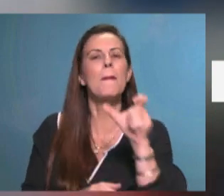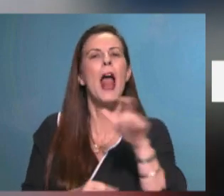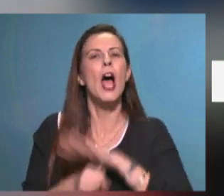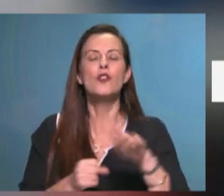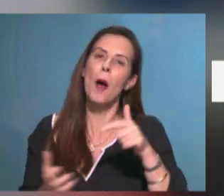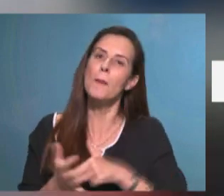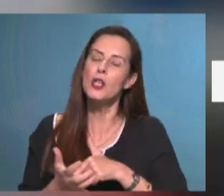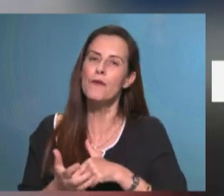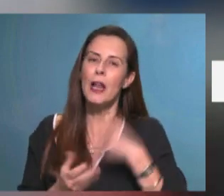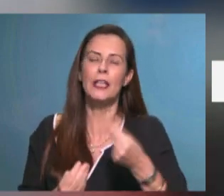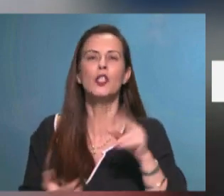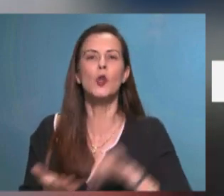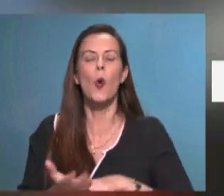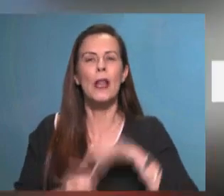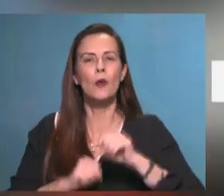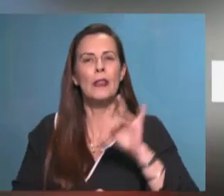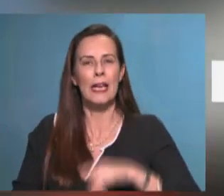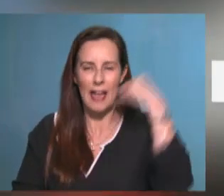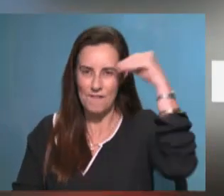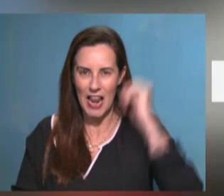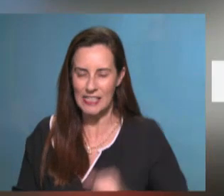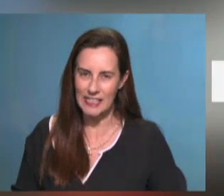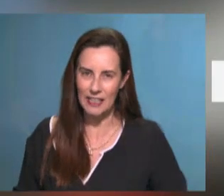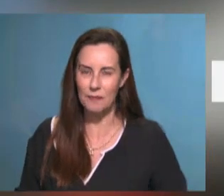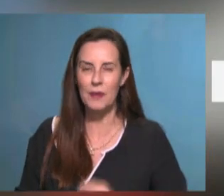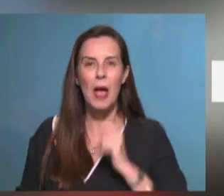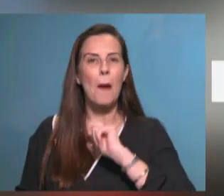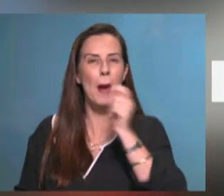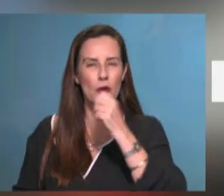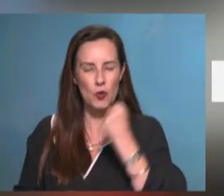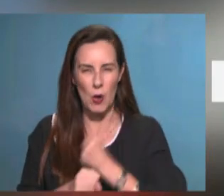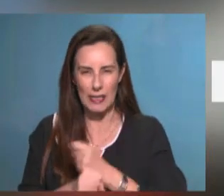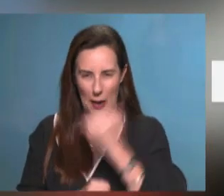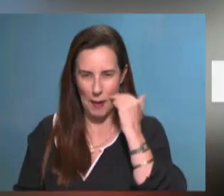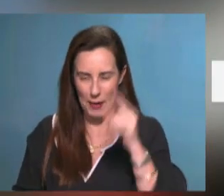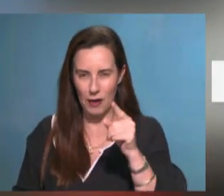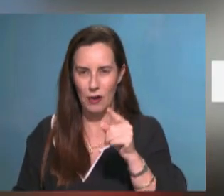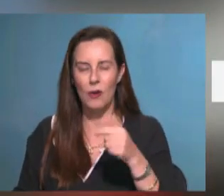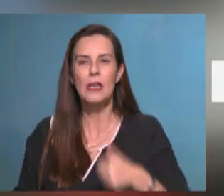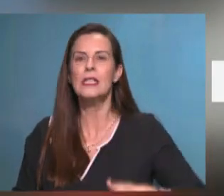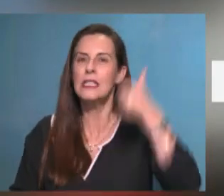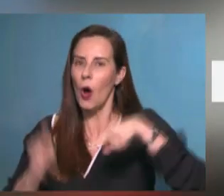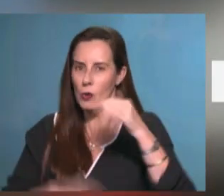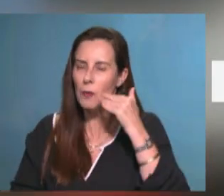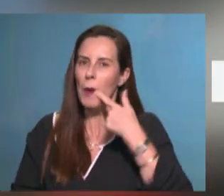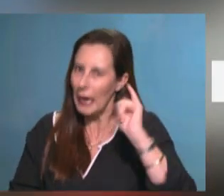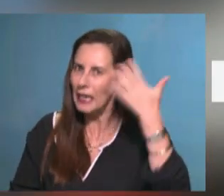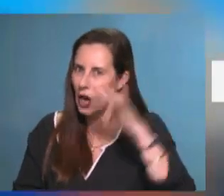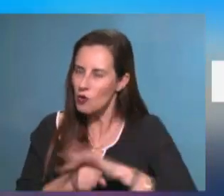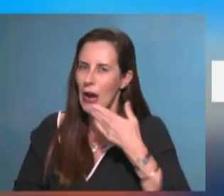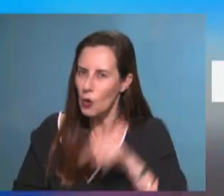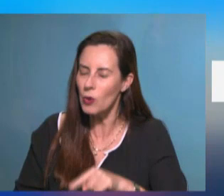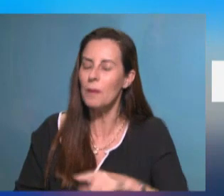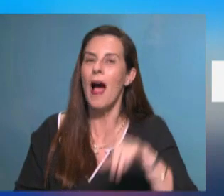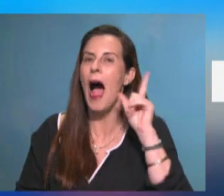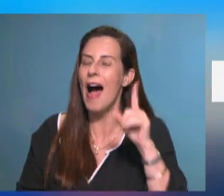את התנהלותה כלפי הפלסטינים. בריאיון שהעניק לרשת CBS האמריקנית, הודה זריף כי הוא מכיר בשואה, אבל טען